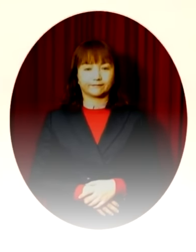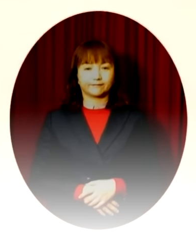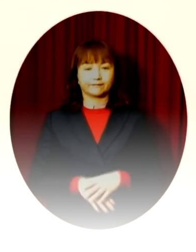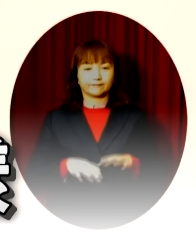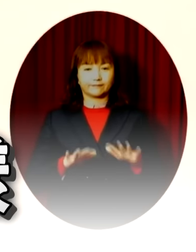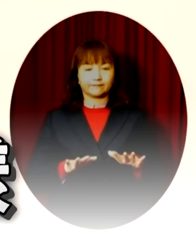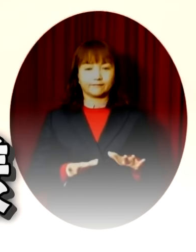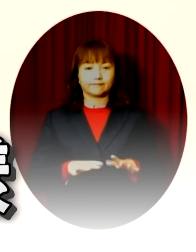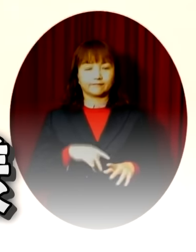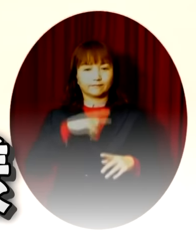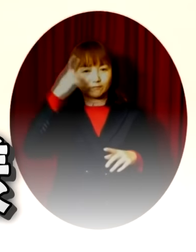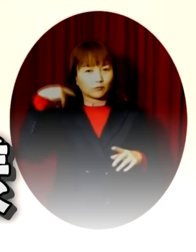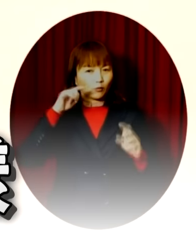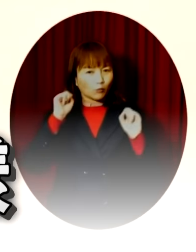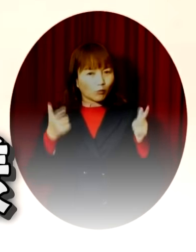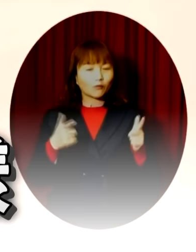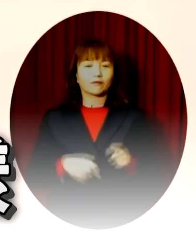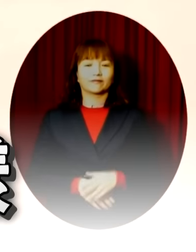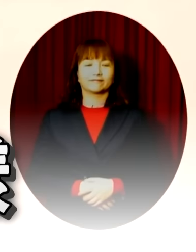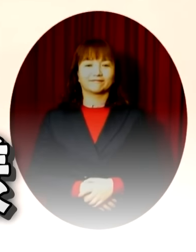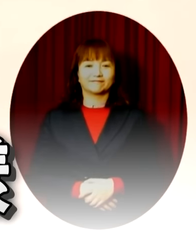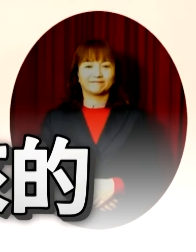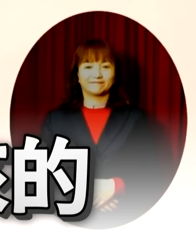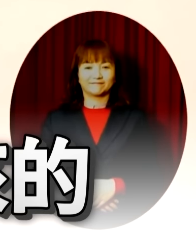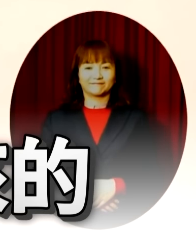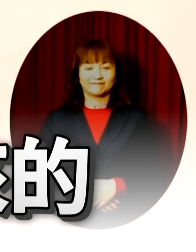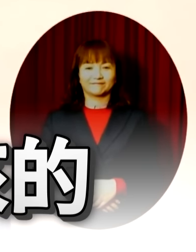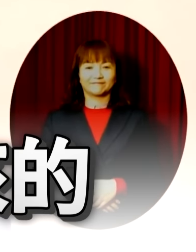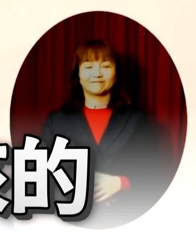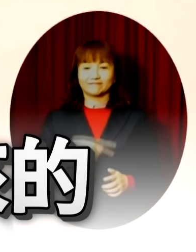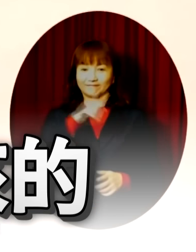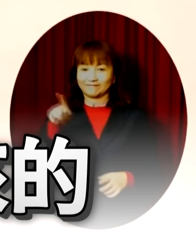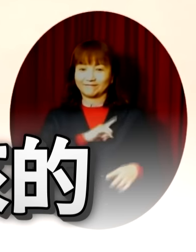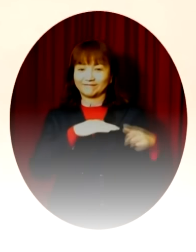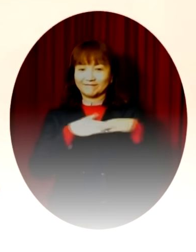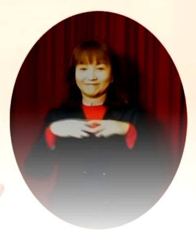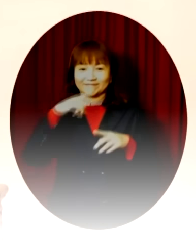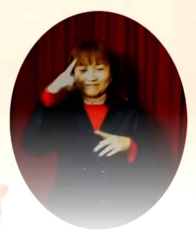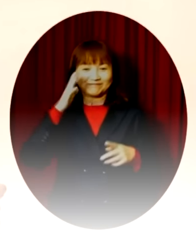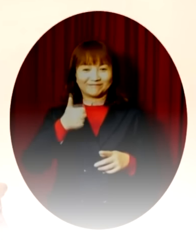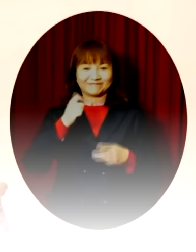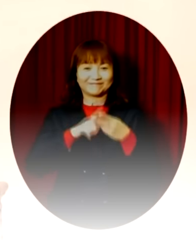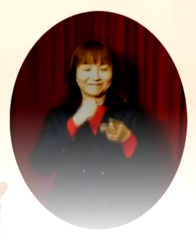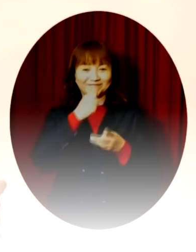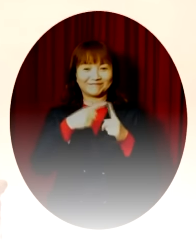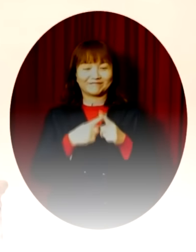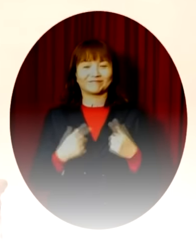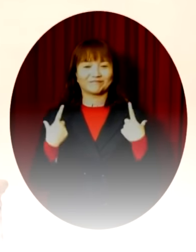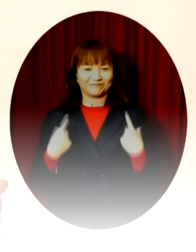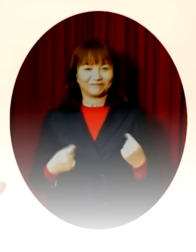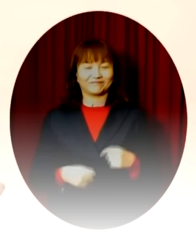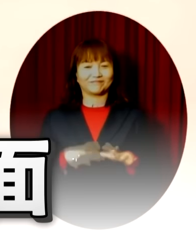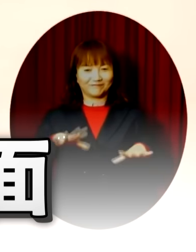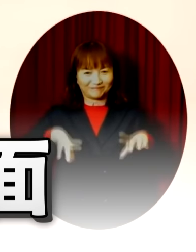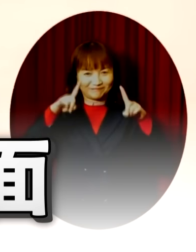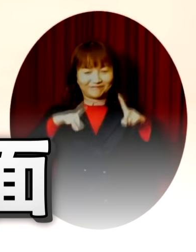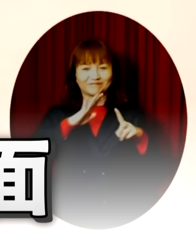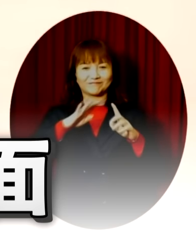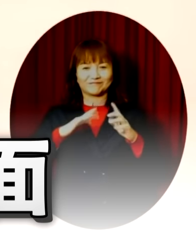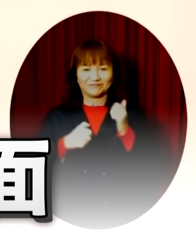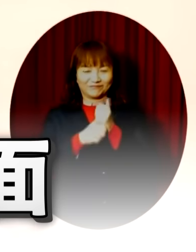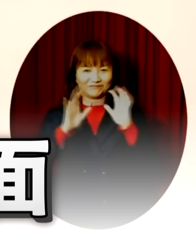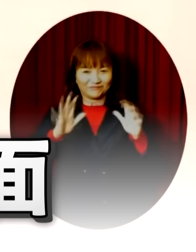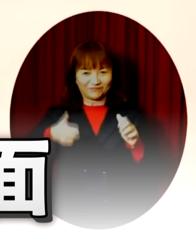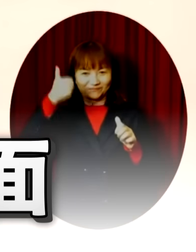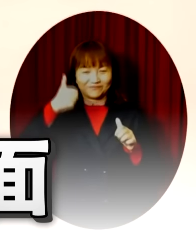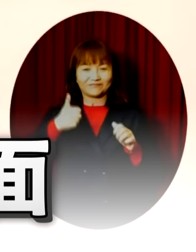今天的示意看起来不太一样。哦，你们自己带示意来的是不是？哦，这是第一次总统府